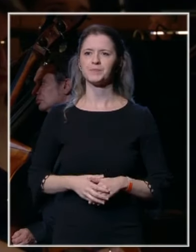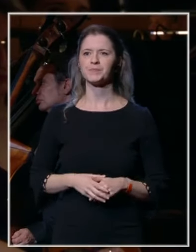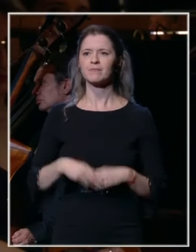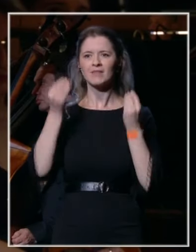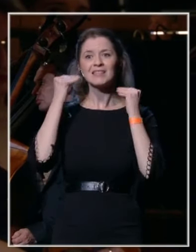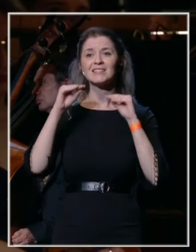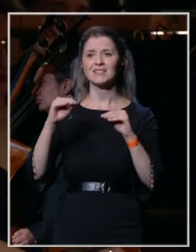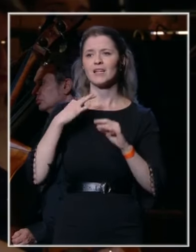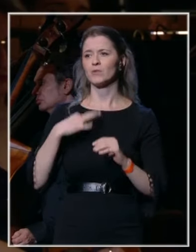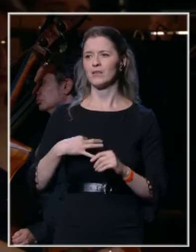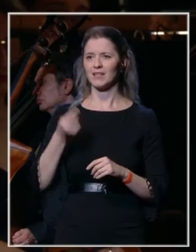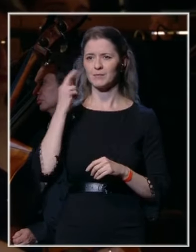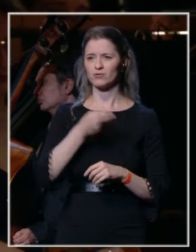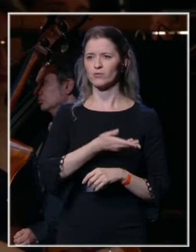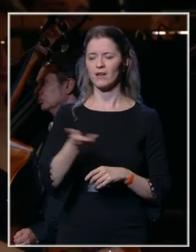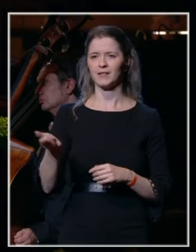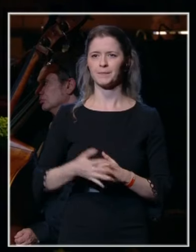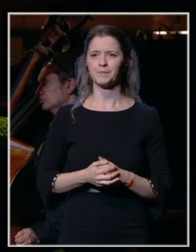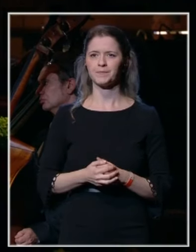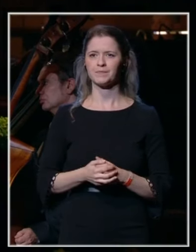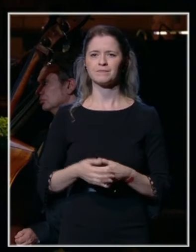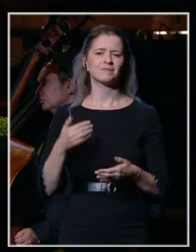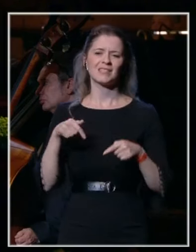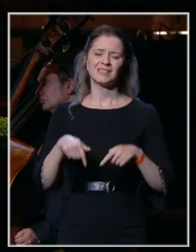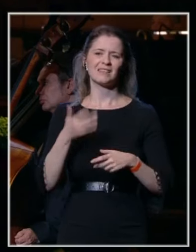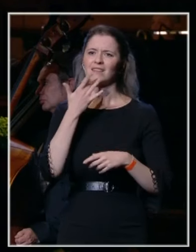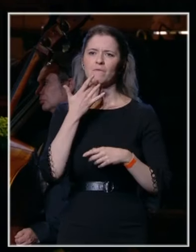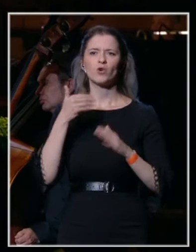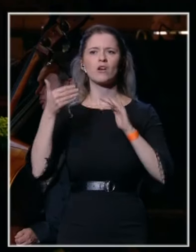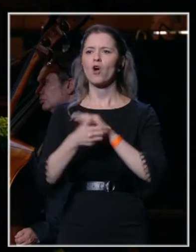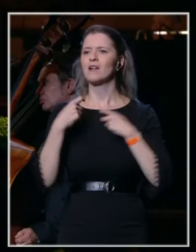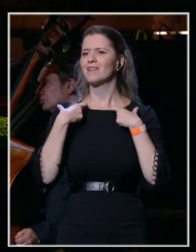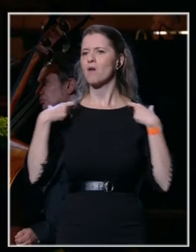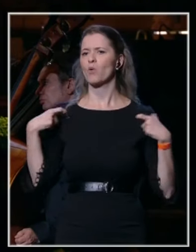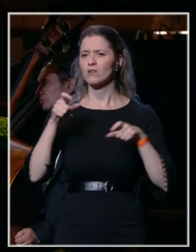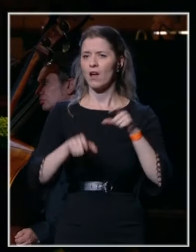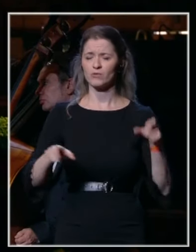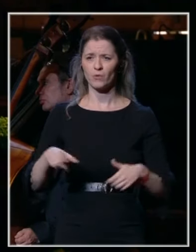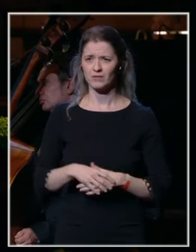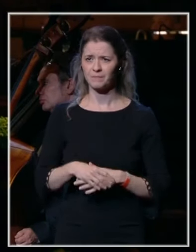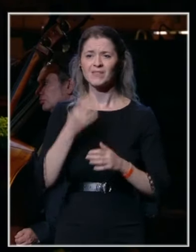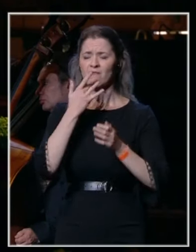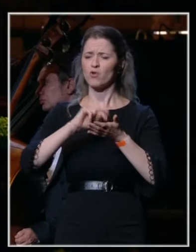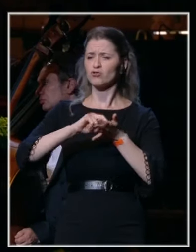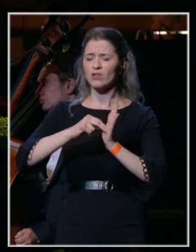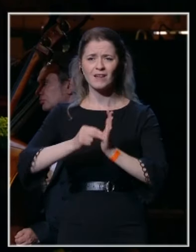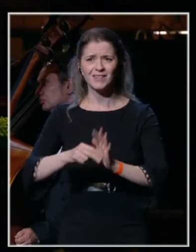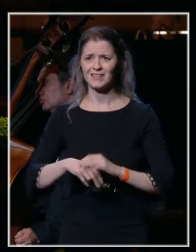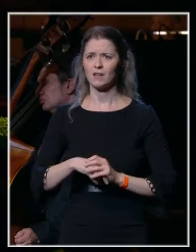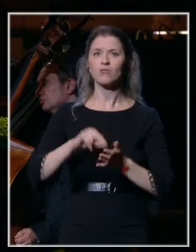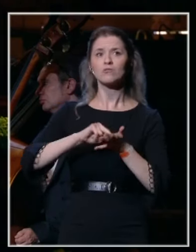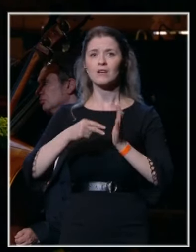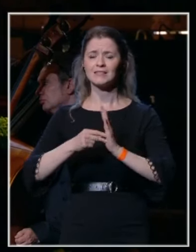Tisztelt hölgyeim és uraim! Itt nem voltak altábornagyok. Itt nem volt stratégia és